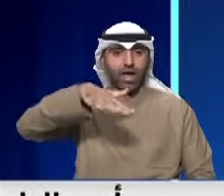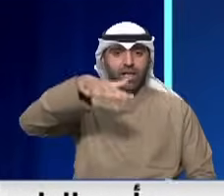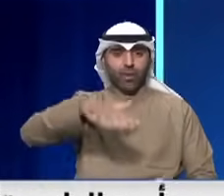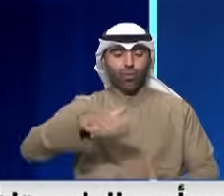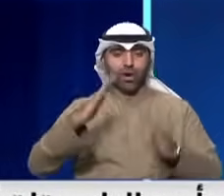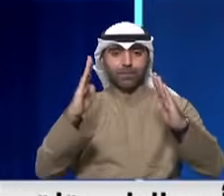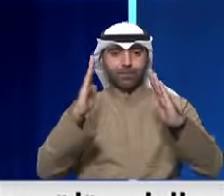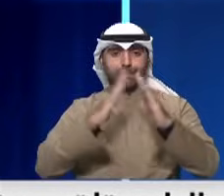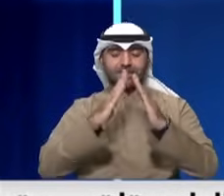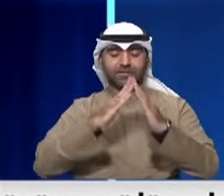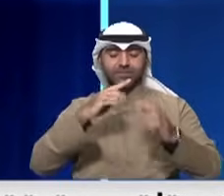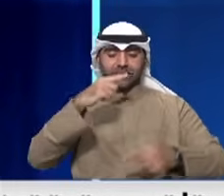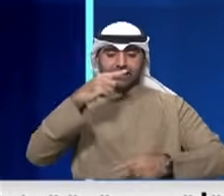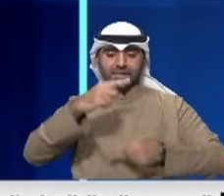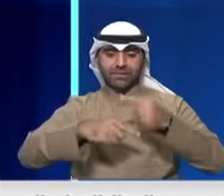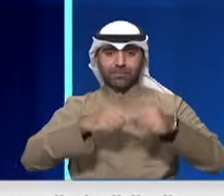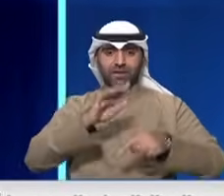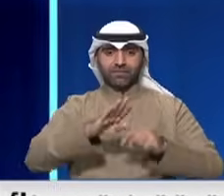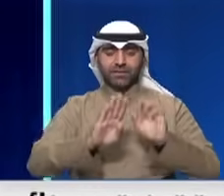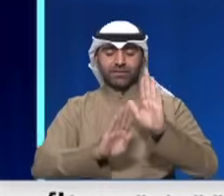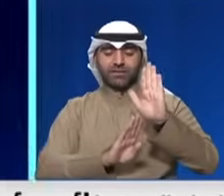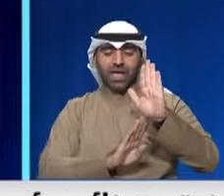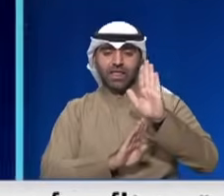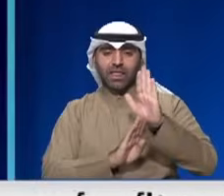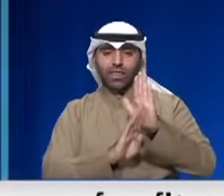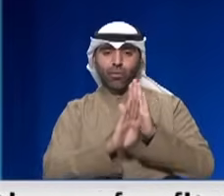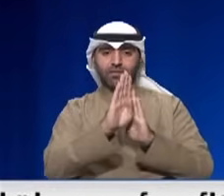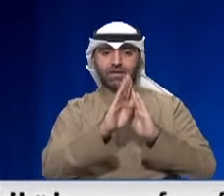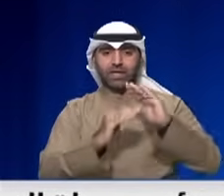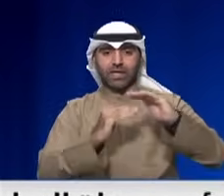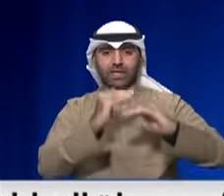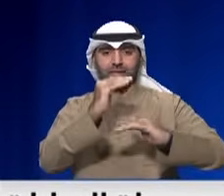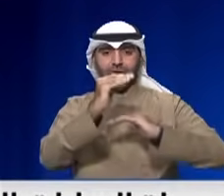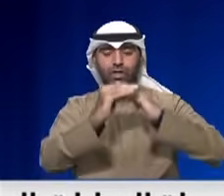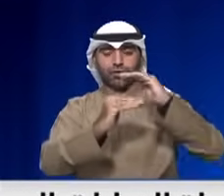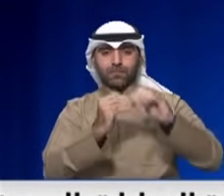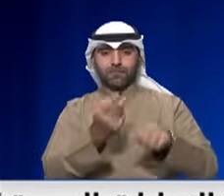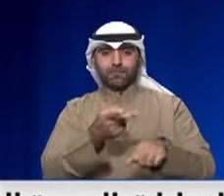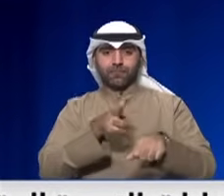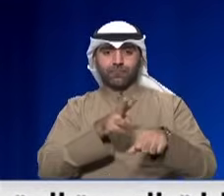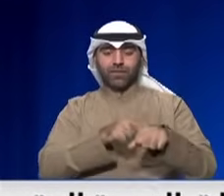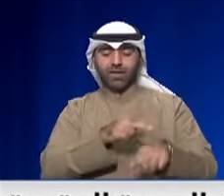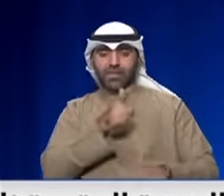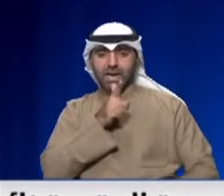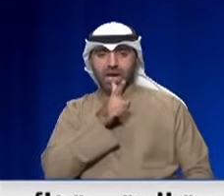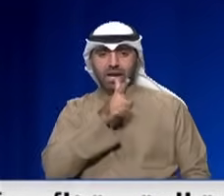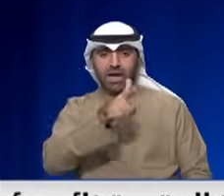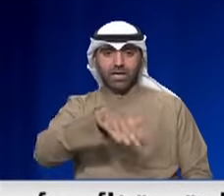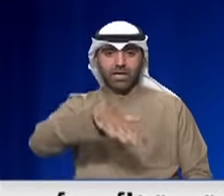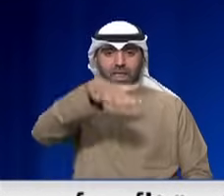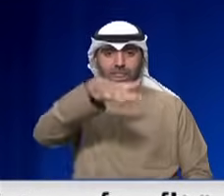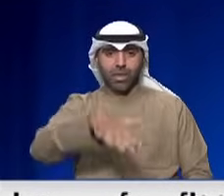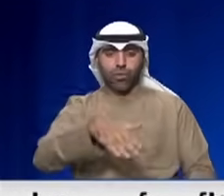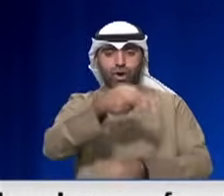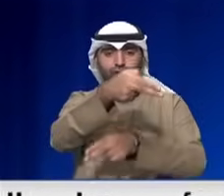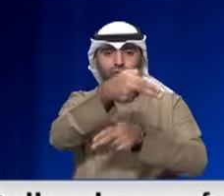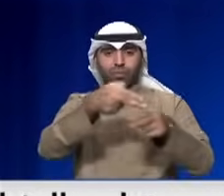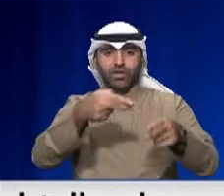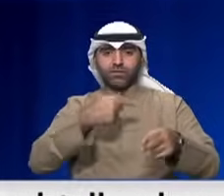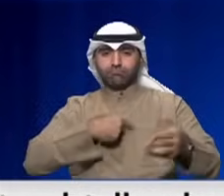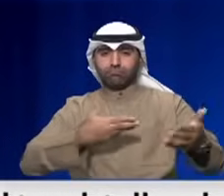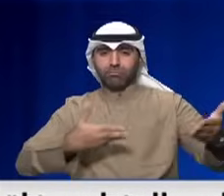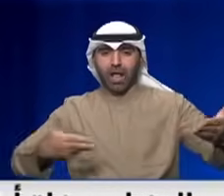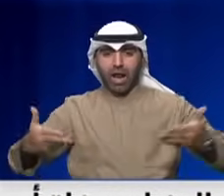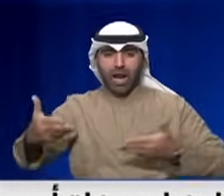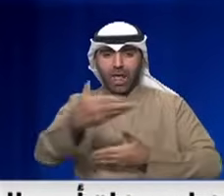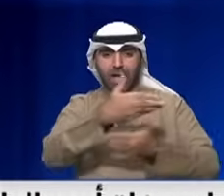التي تربط دوله الكويت بجمهوريه مصر العربيه الشقيقه ومؤكدا سموه في الوقت ذاته على التطلع